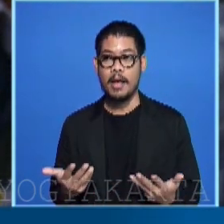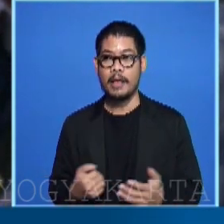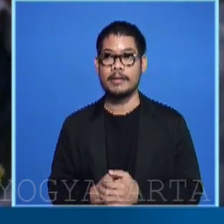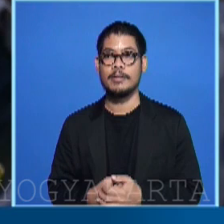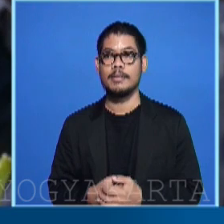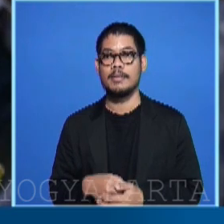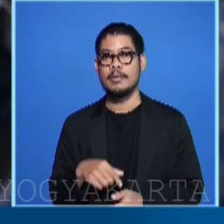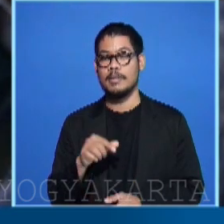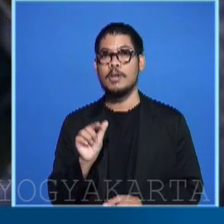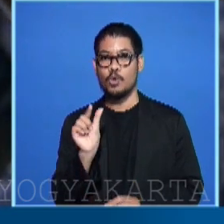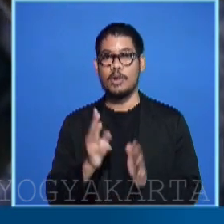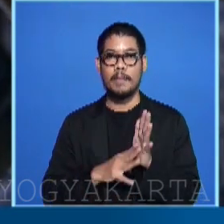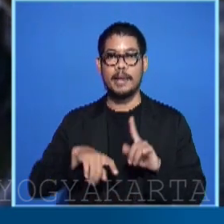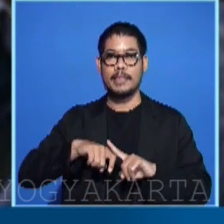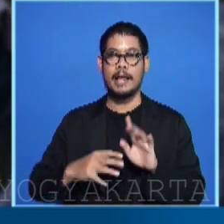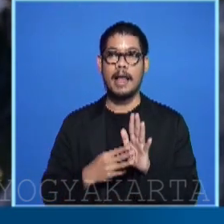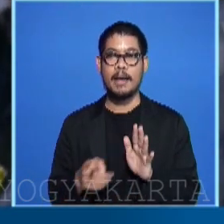KWT menjadi UMKM dan